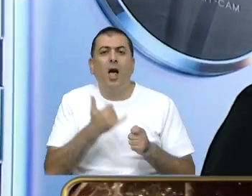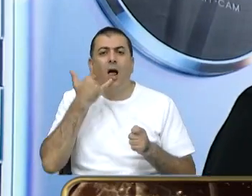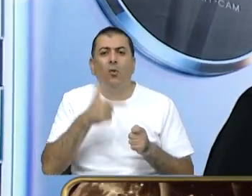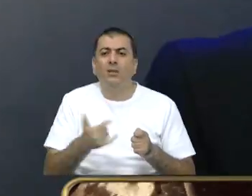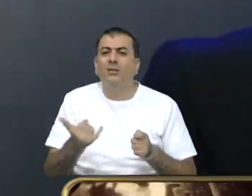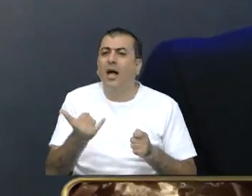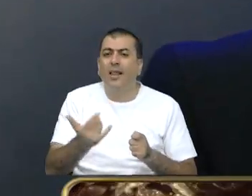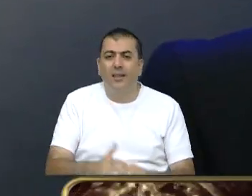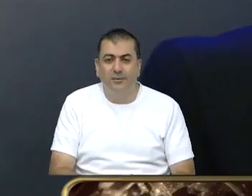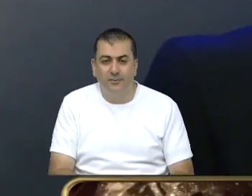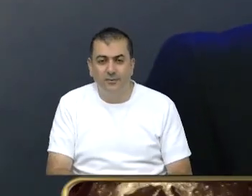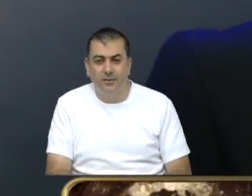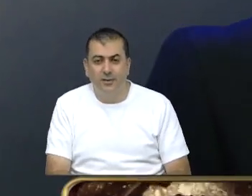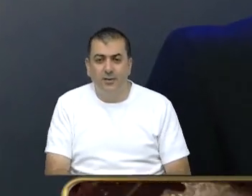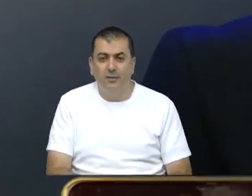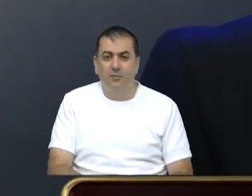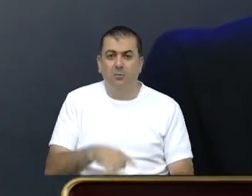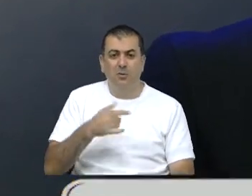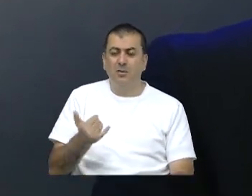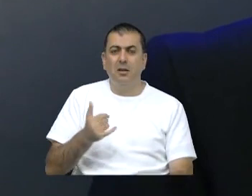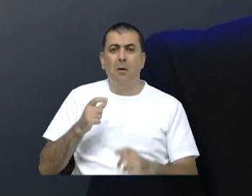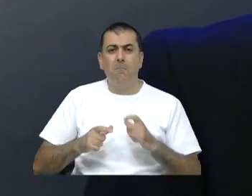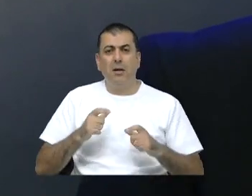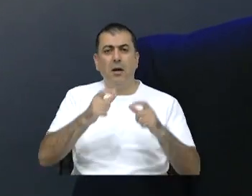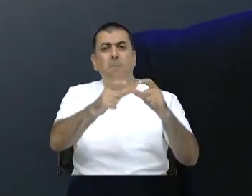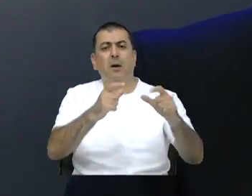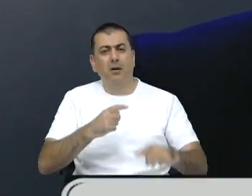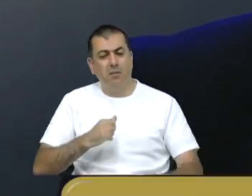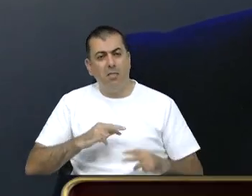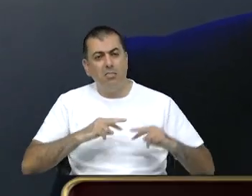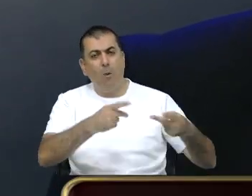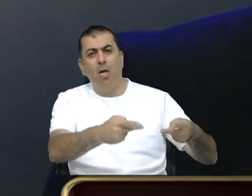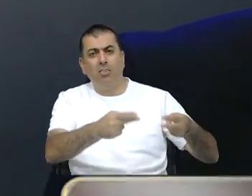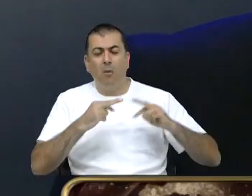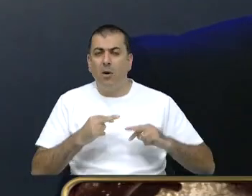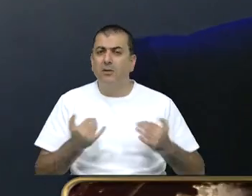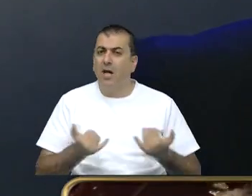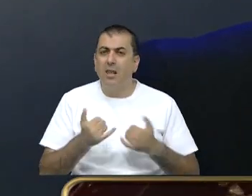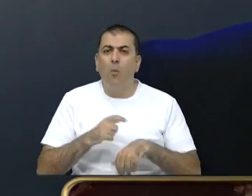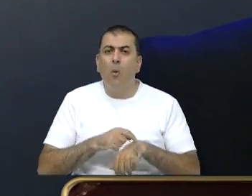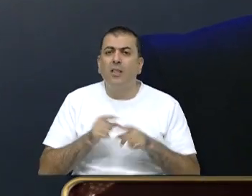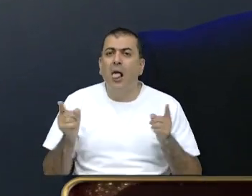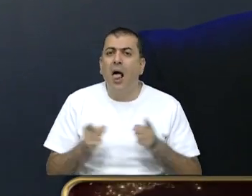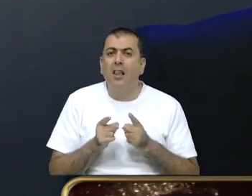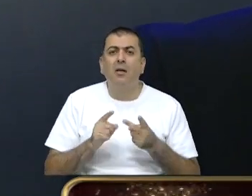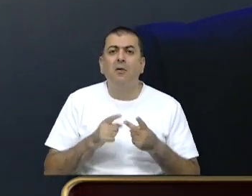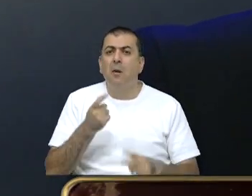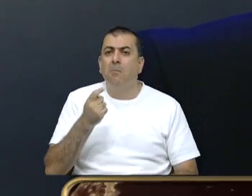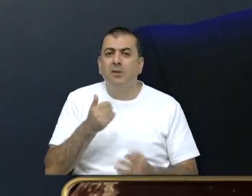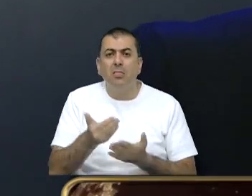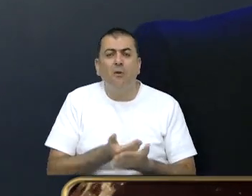المستخدمه من بنوك لبنوك نفس الشيء قال لها هي قللت الحوالات بس سهلت على